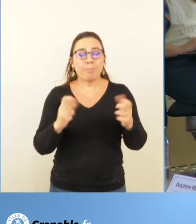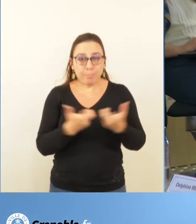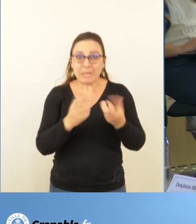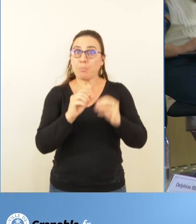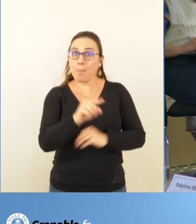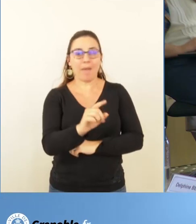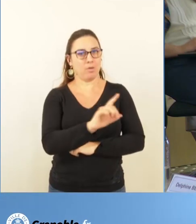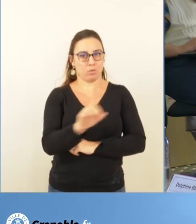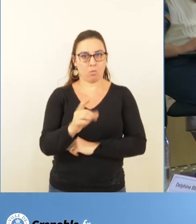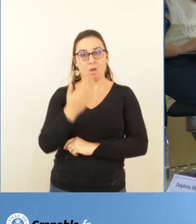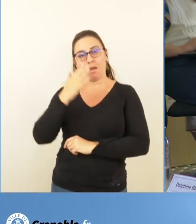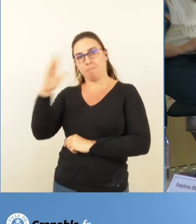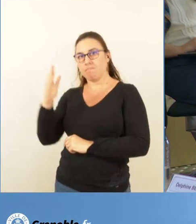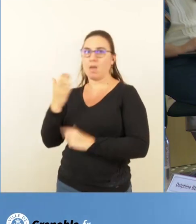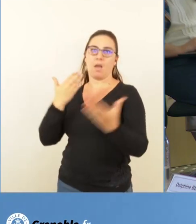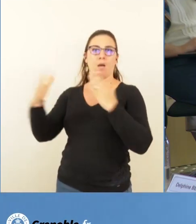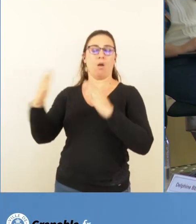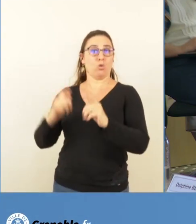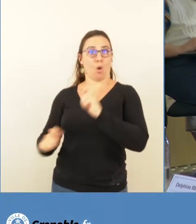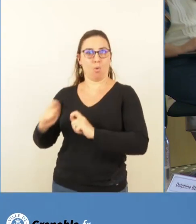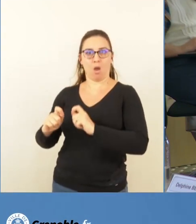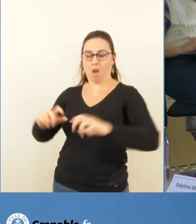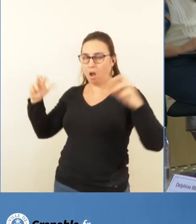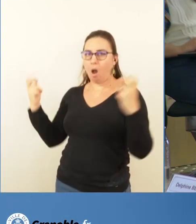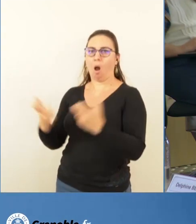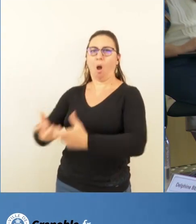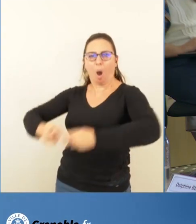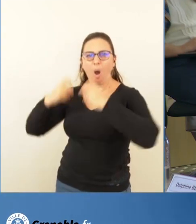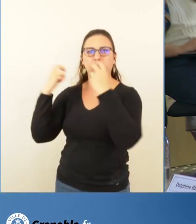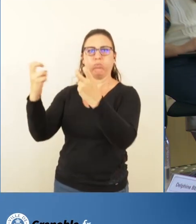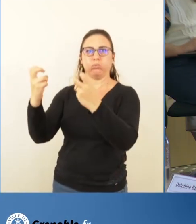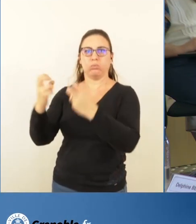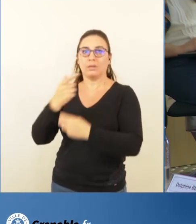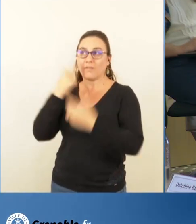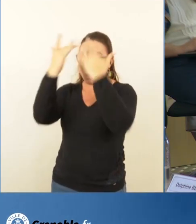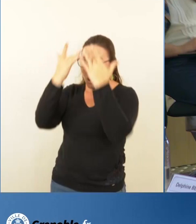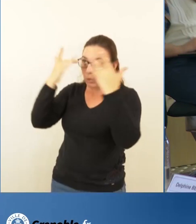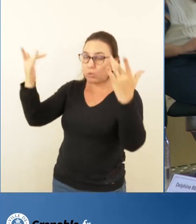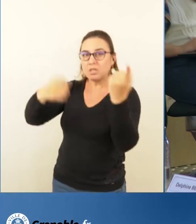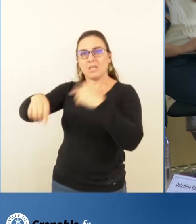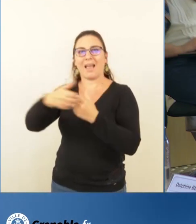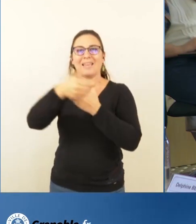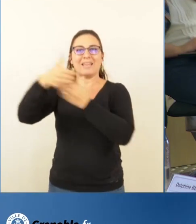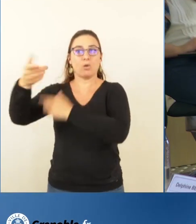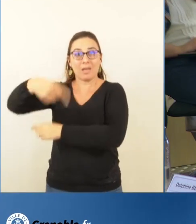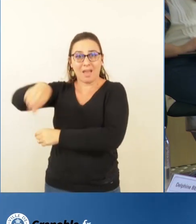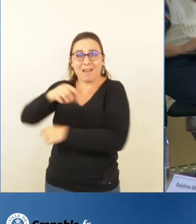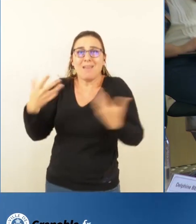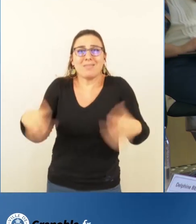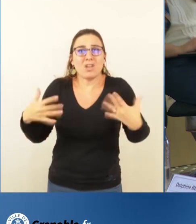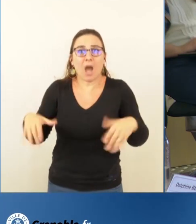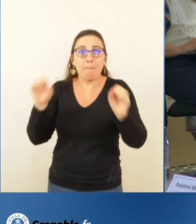nettement plus cher les exploits tantôt temporaires c'est-à-dire les pratiques culturelles des catégories qui elles